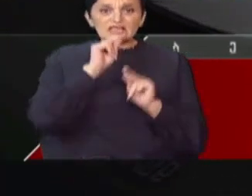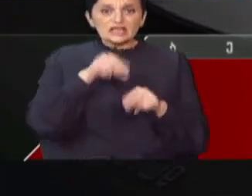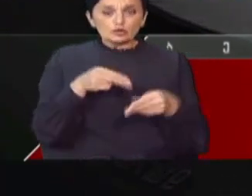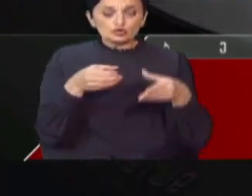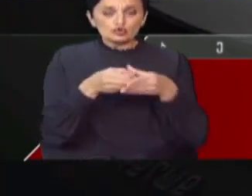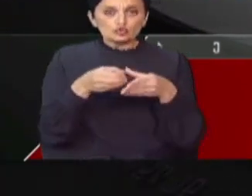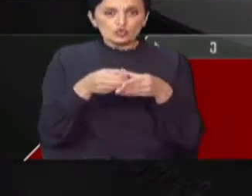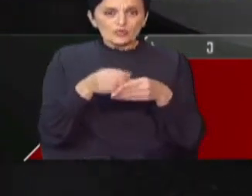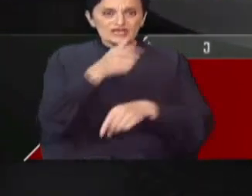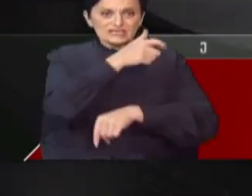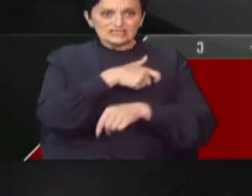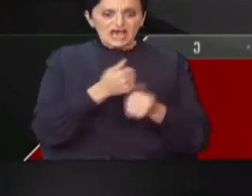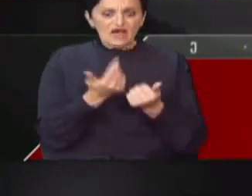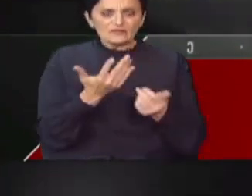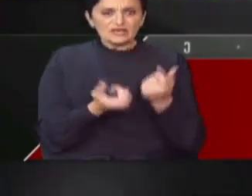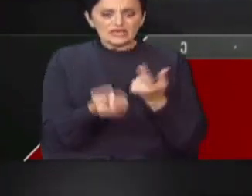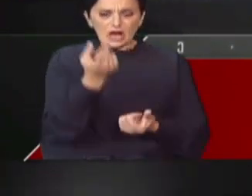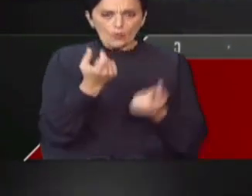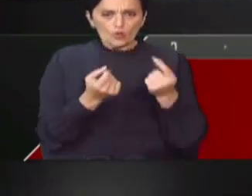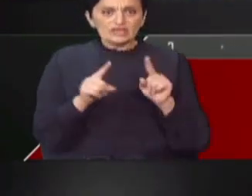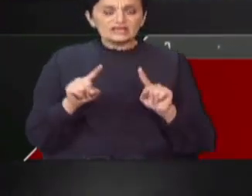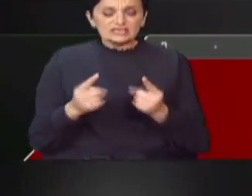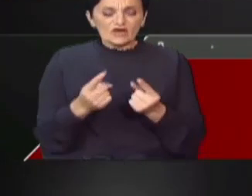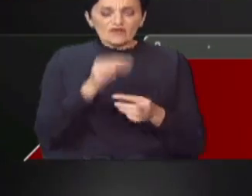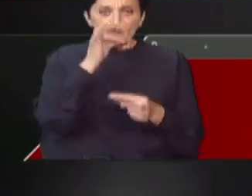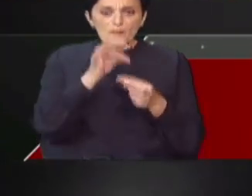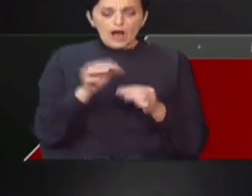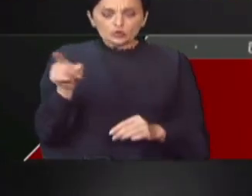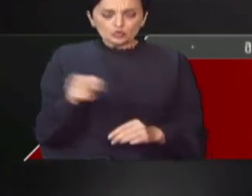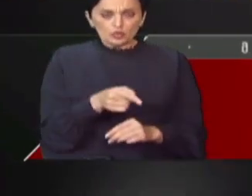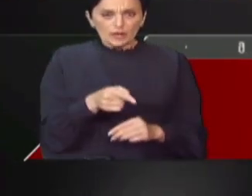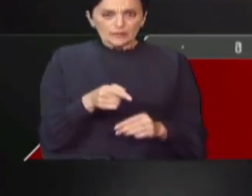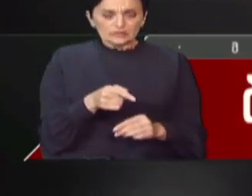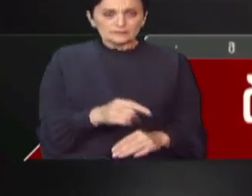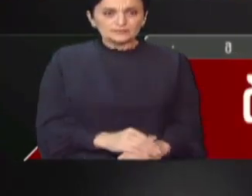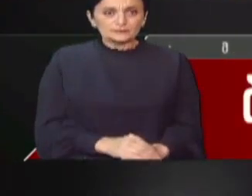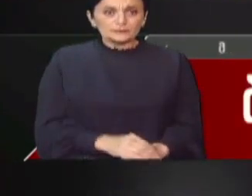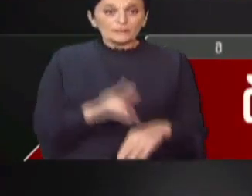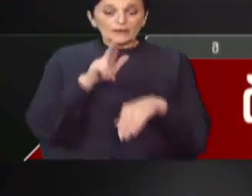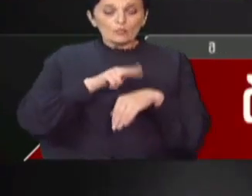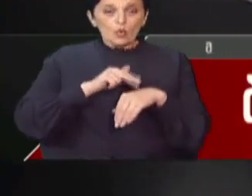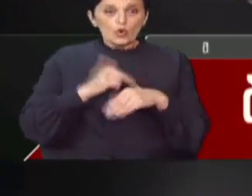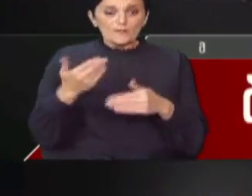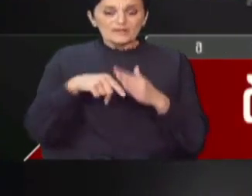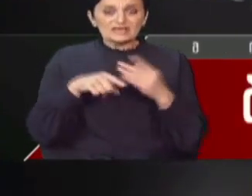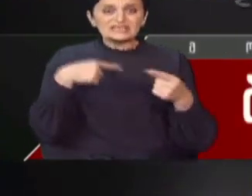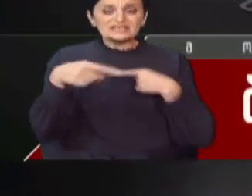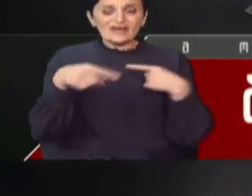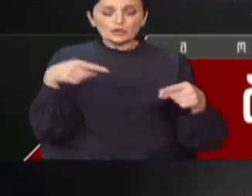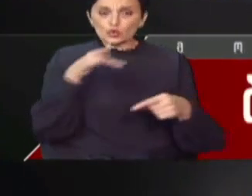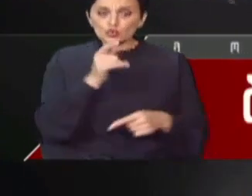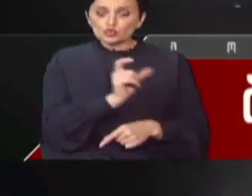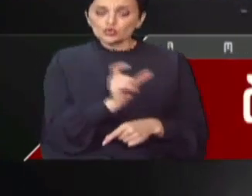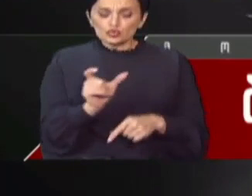ჯგუფის ათეულობით წევრი გამოავლინეს, დააკავეს და პასუხისგებაში მისცეს. Პოლიციის მიერ სხვადასხვა დროს